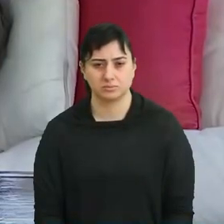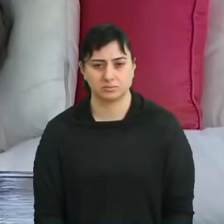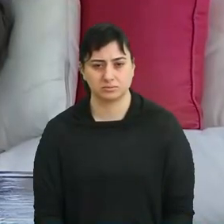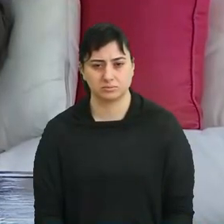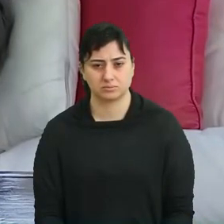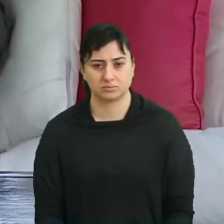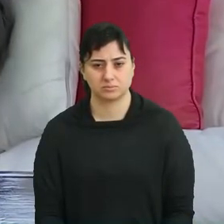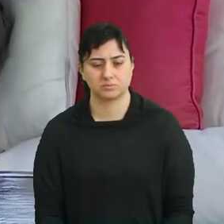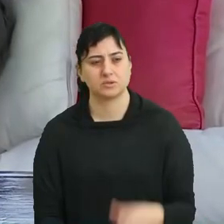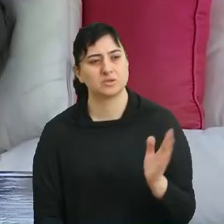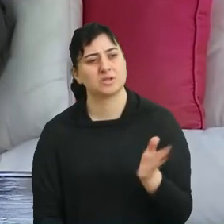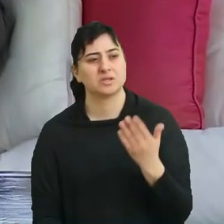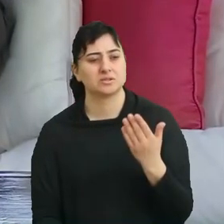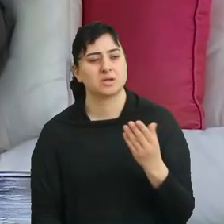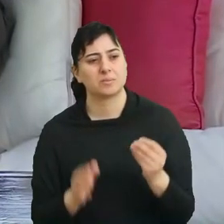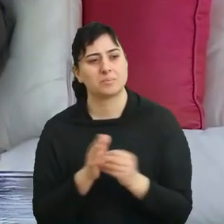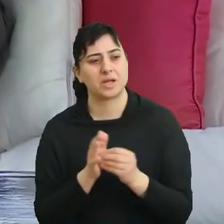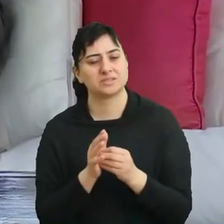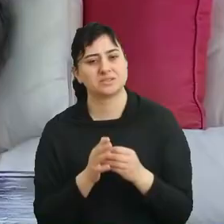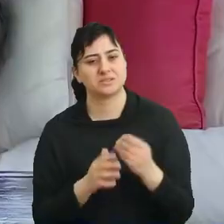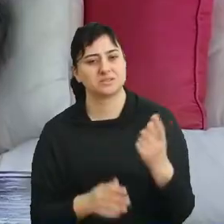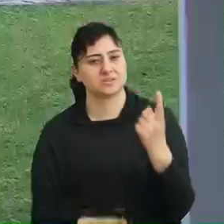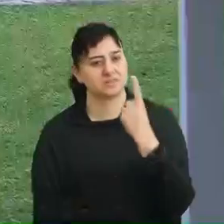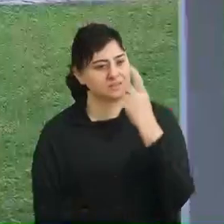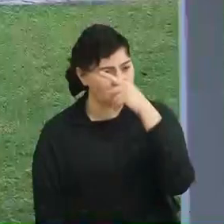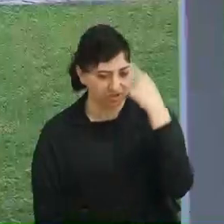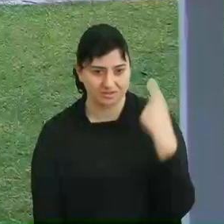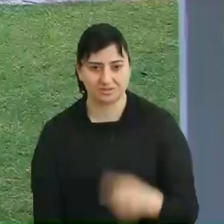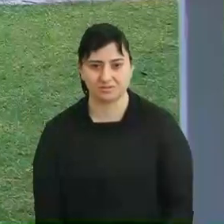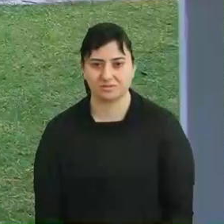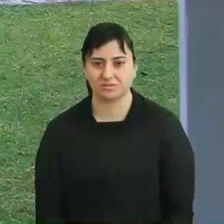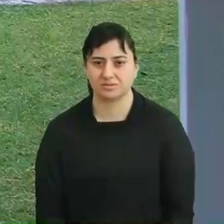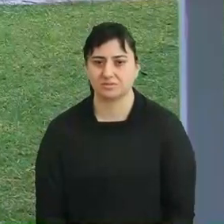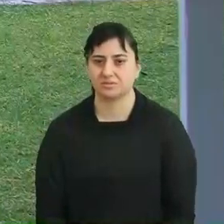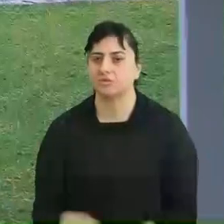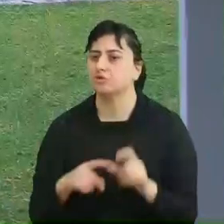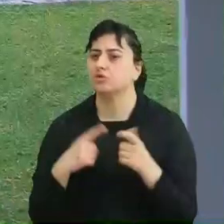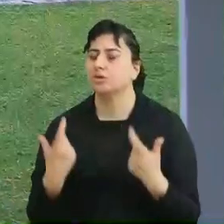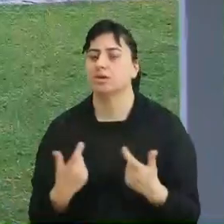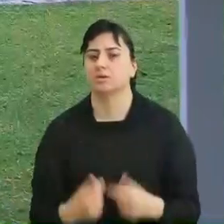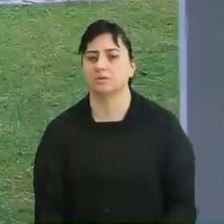Neyse, alınacak bahşiş Şükrü'nün ayağına girilmiş. Bu nerede ya?